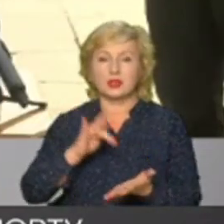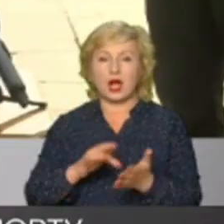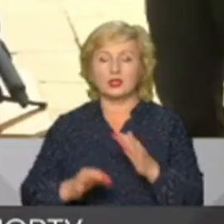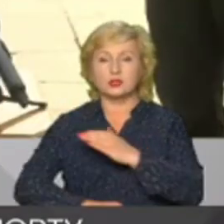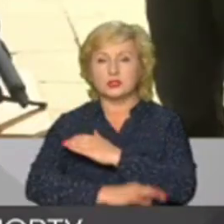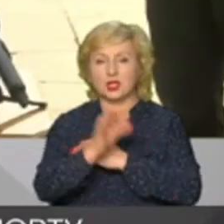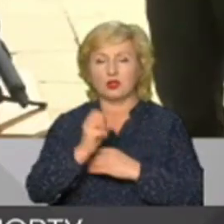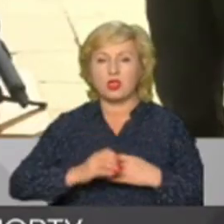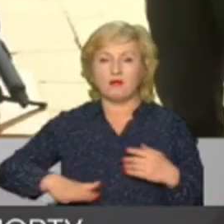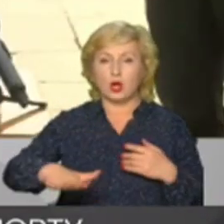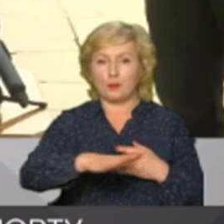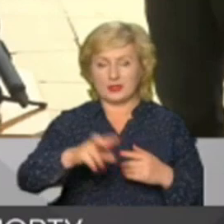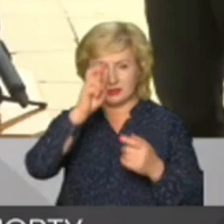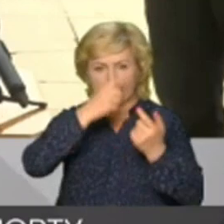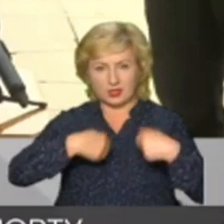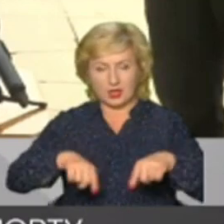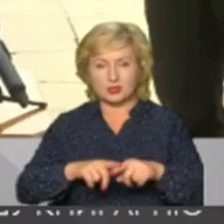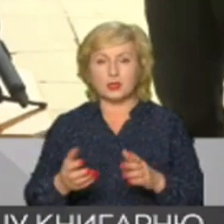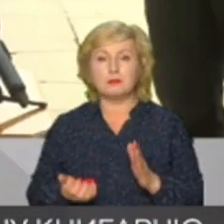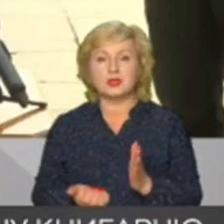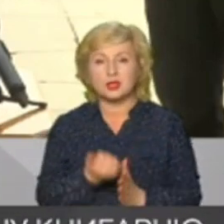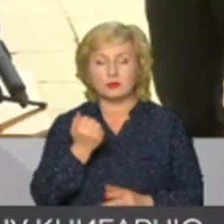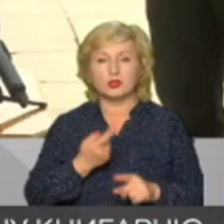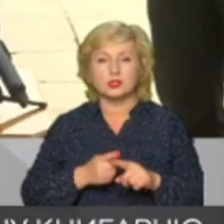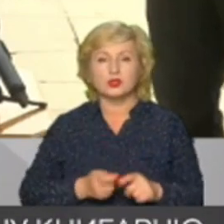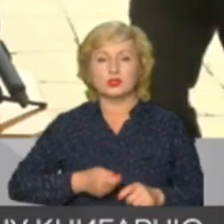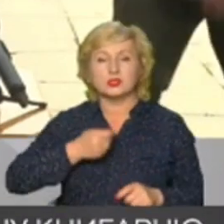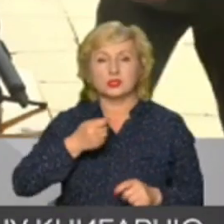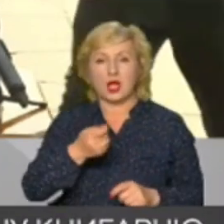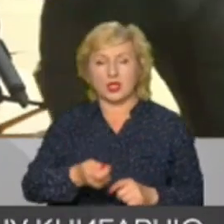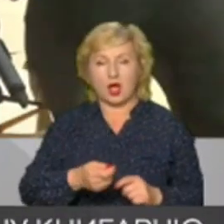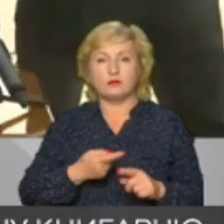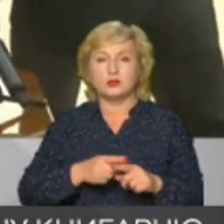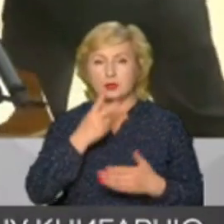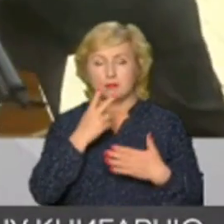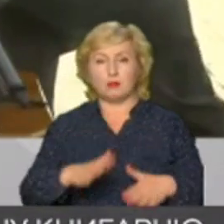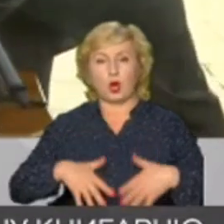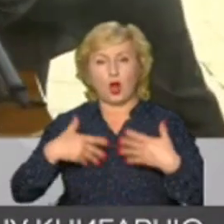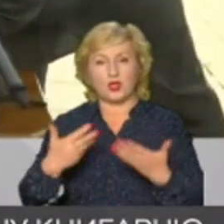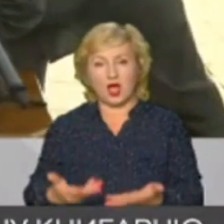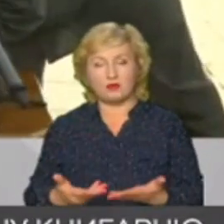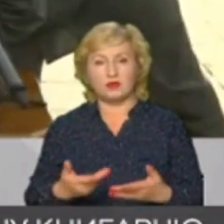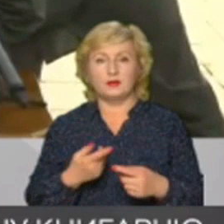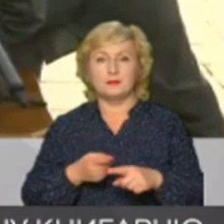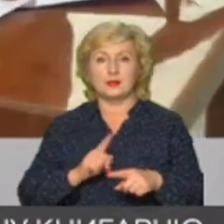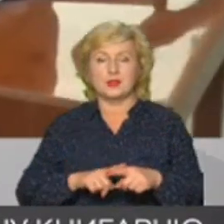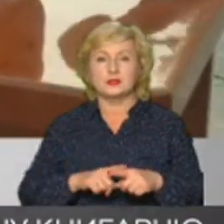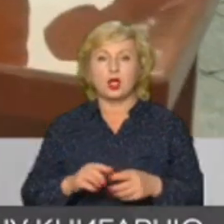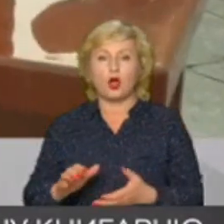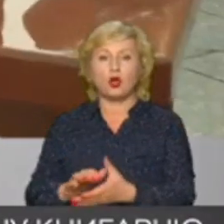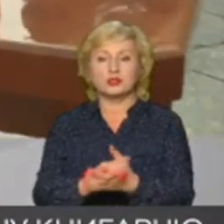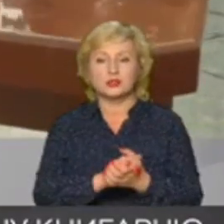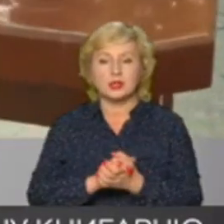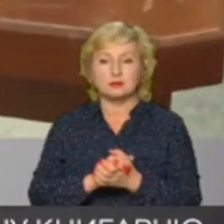центрально-східноєвропейських країн, які підтримували цю заяву. Це якби така проява, я би сказав, цієї концепції